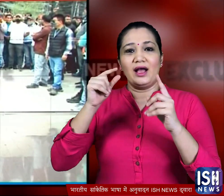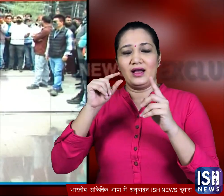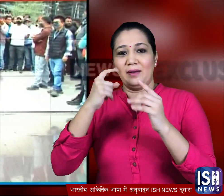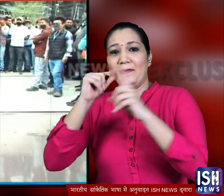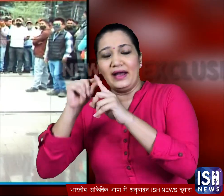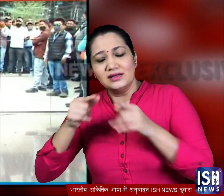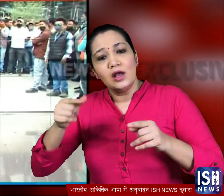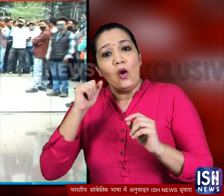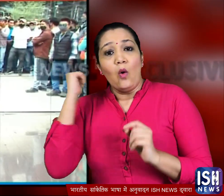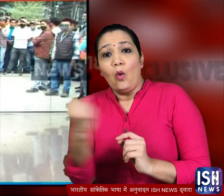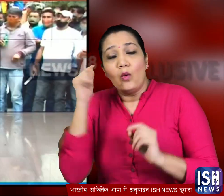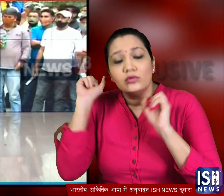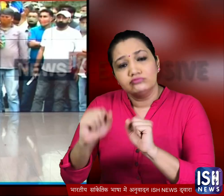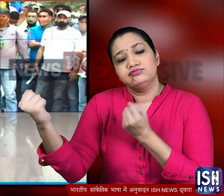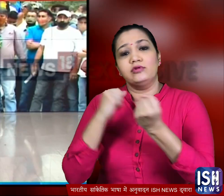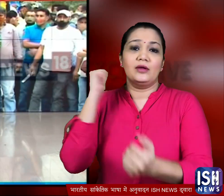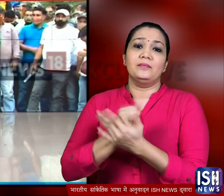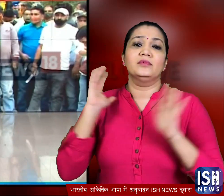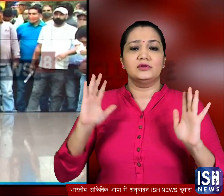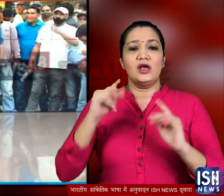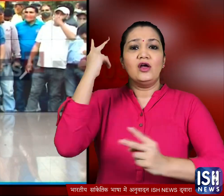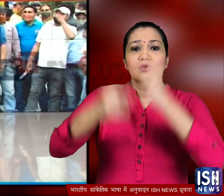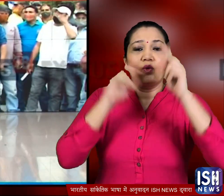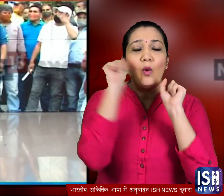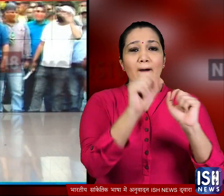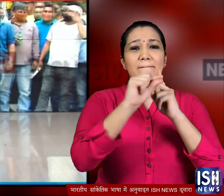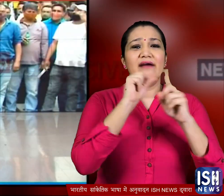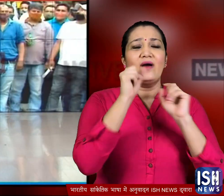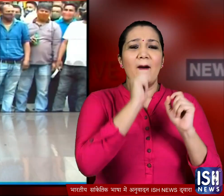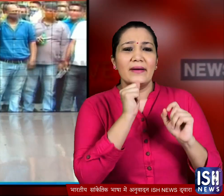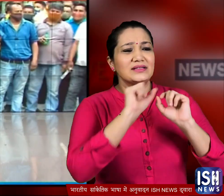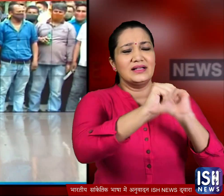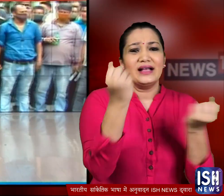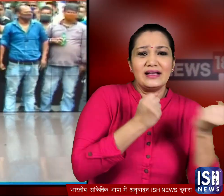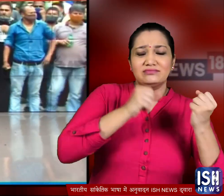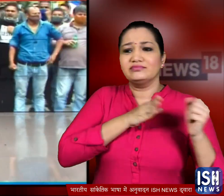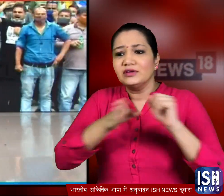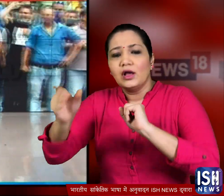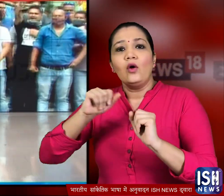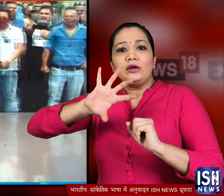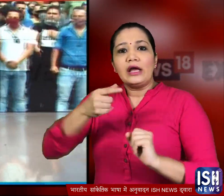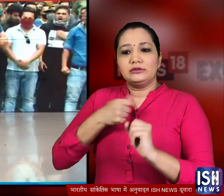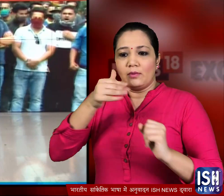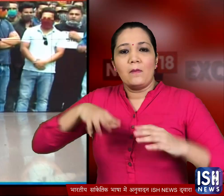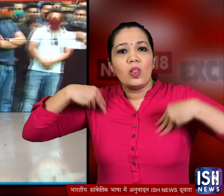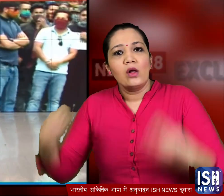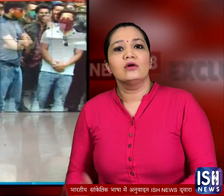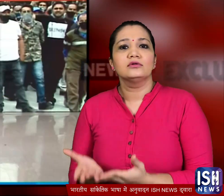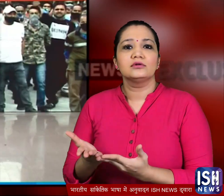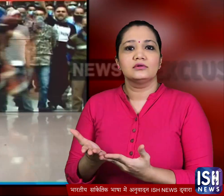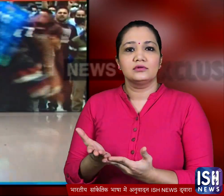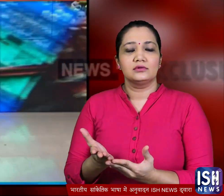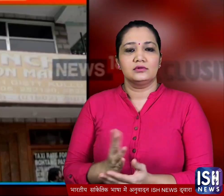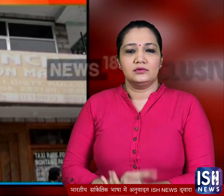रोहतांग पास तक केवल उनकी गाड़ियों को ही जाने दिया जाए। उनका दावा है कि पर्यटकों के अपनी गाड़ियों से वहां पहुंचने पर टैक्सी चलाने वालों की कमाई पर असर पड़ता